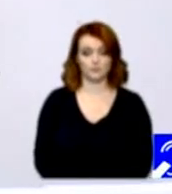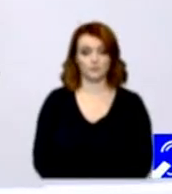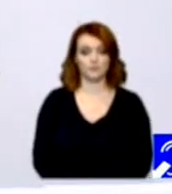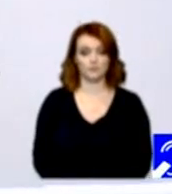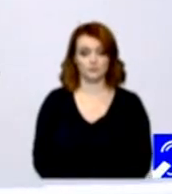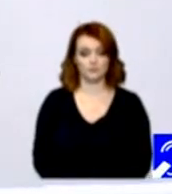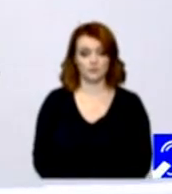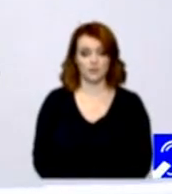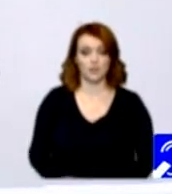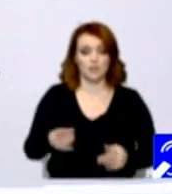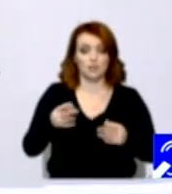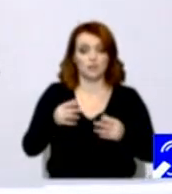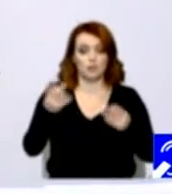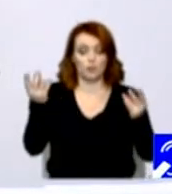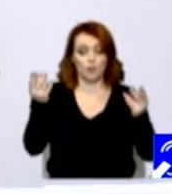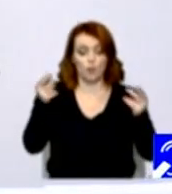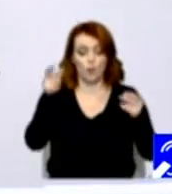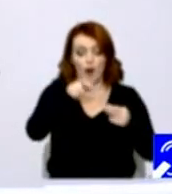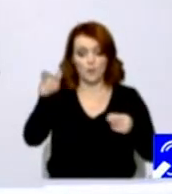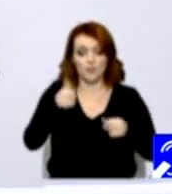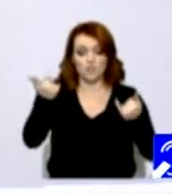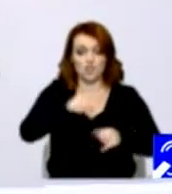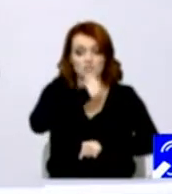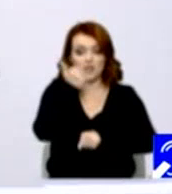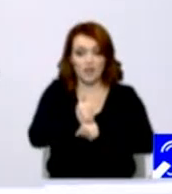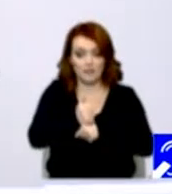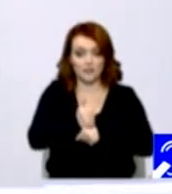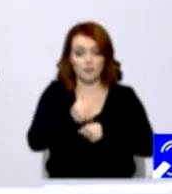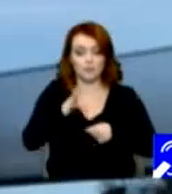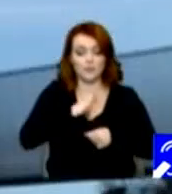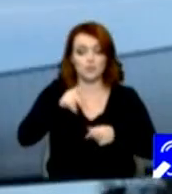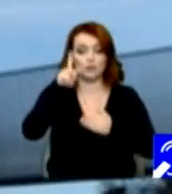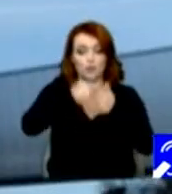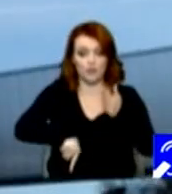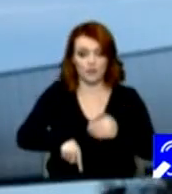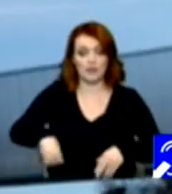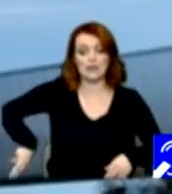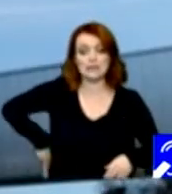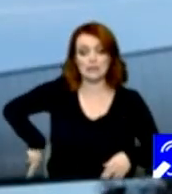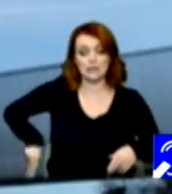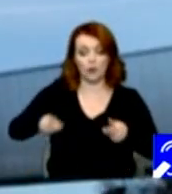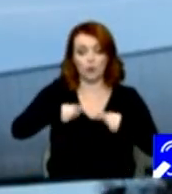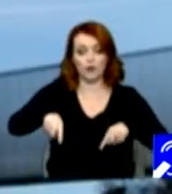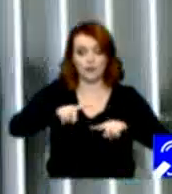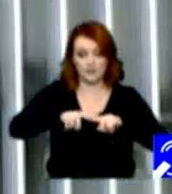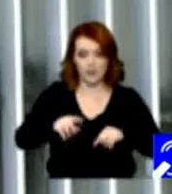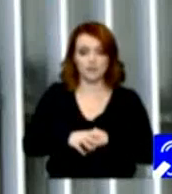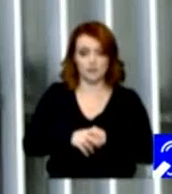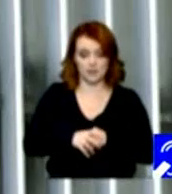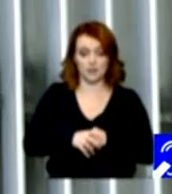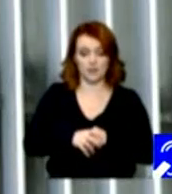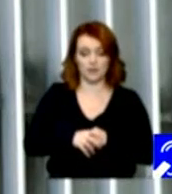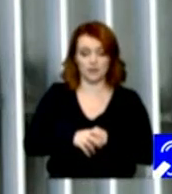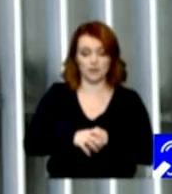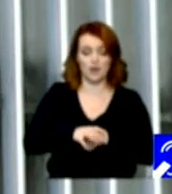matches the Notes de praf People of their freedom de Insurance directorul Romatsa pentru Europa și Asia Centrală